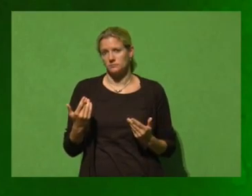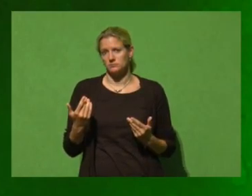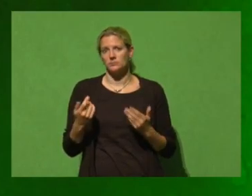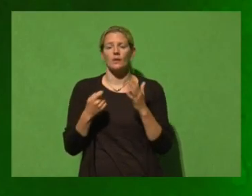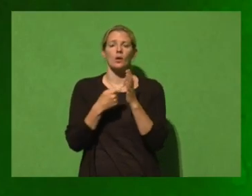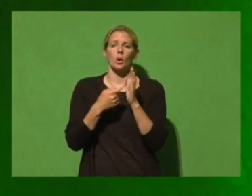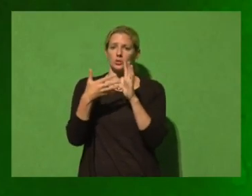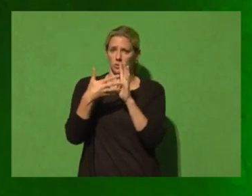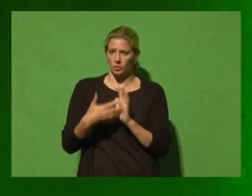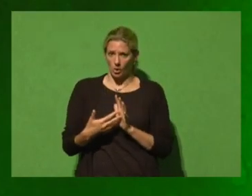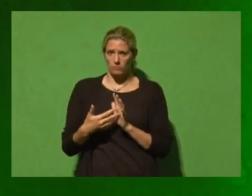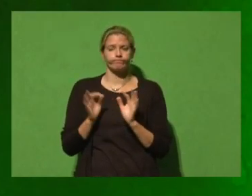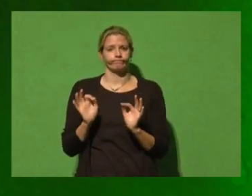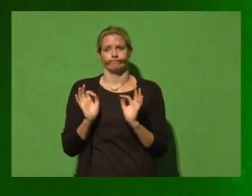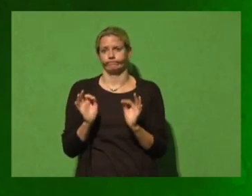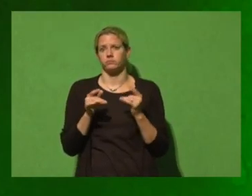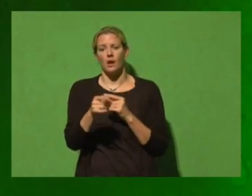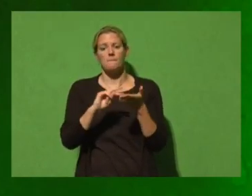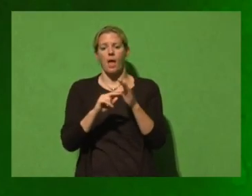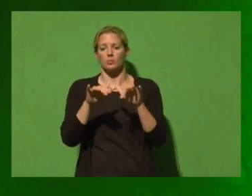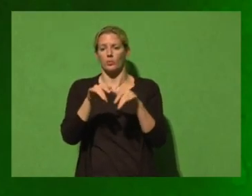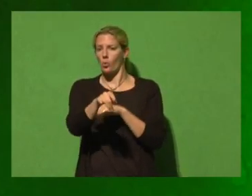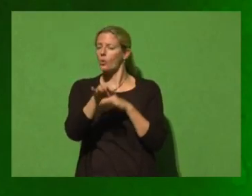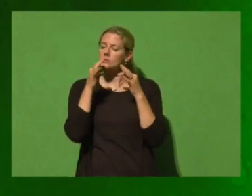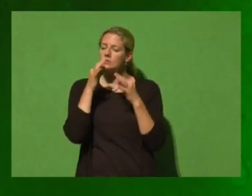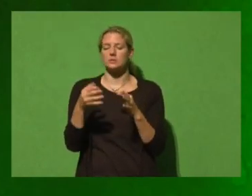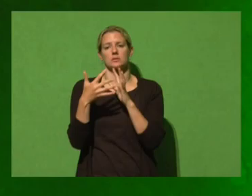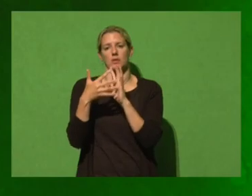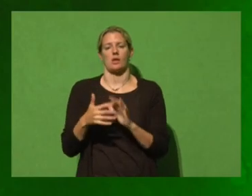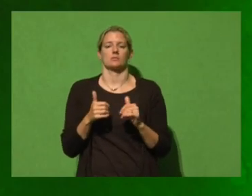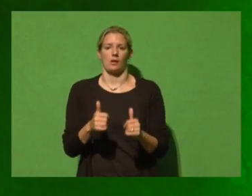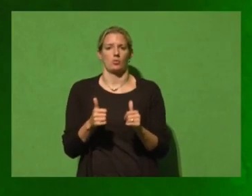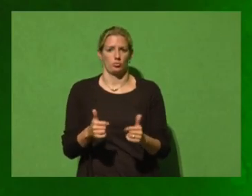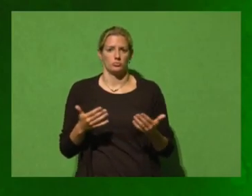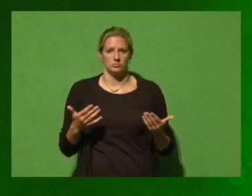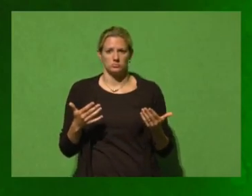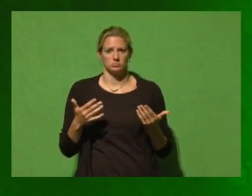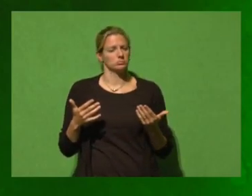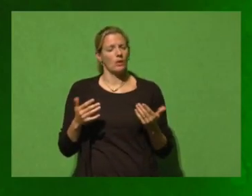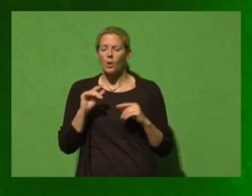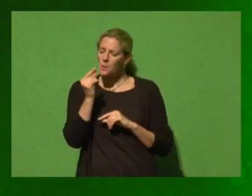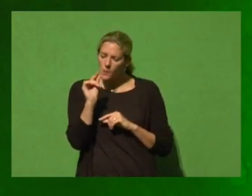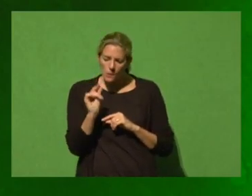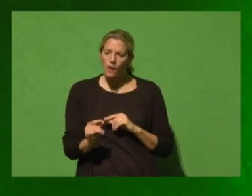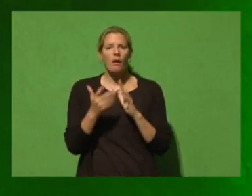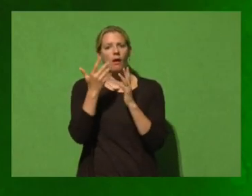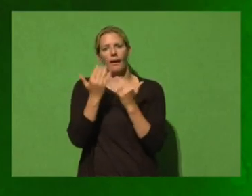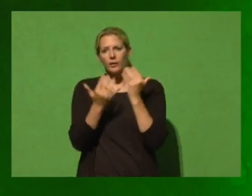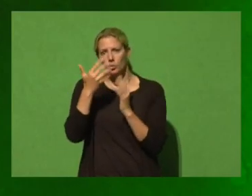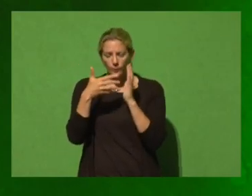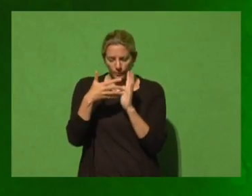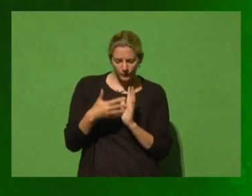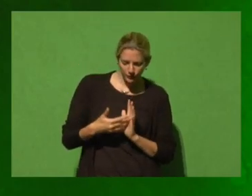Kostenkontrolle durch das beauftragte Planungsbüro gegeben hat. Da sind wirklich bis in kleinste Details die Rechnungen überprüft und